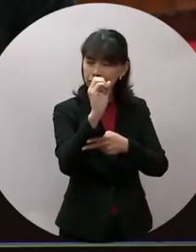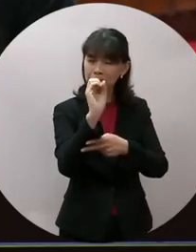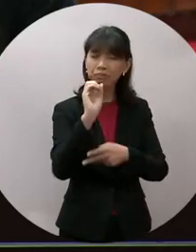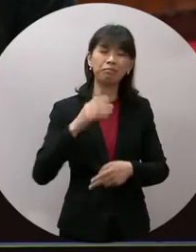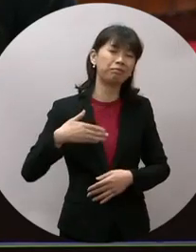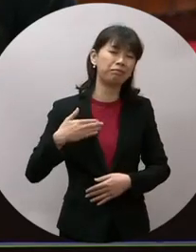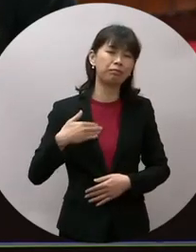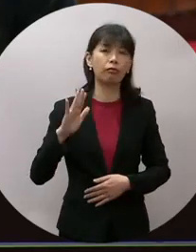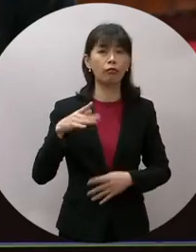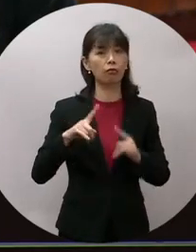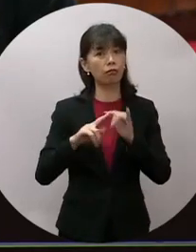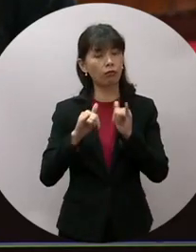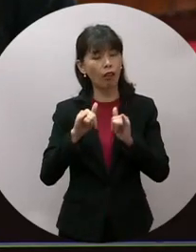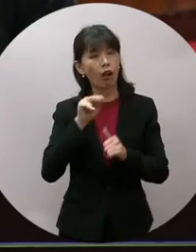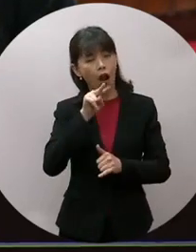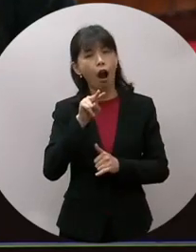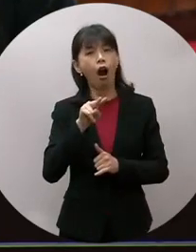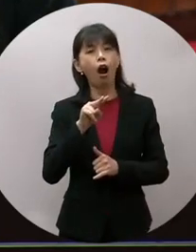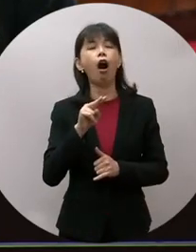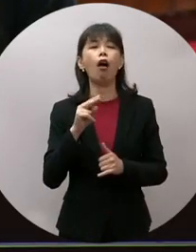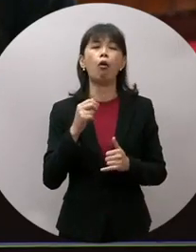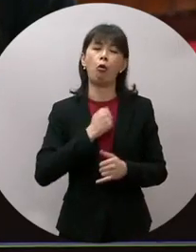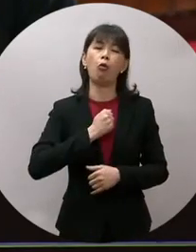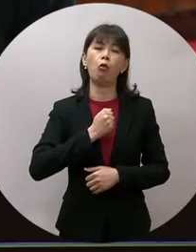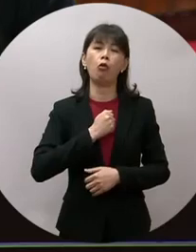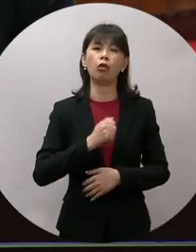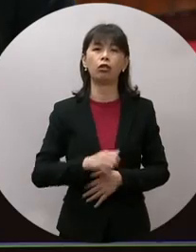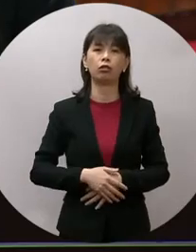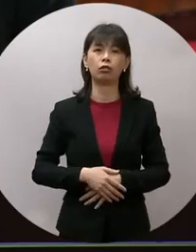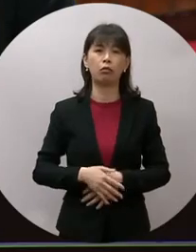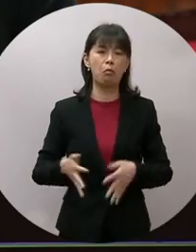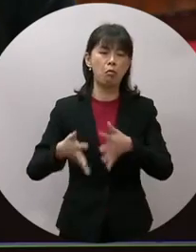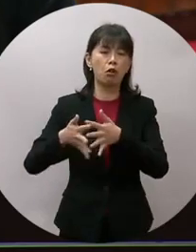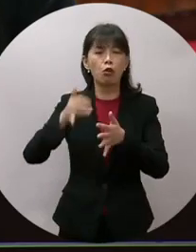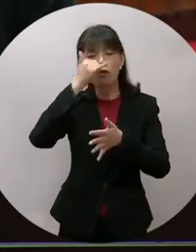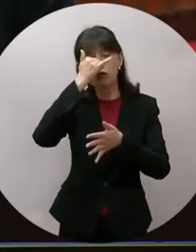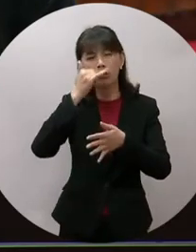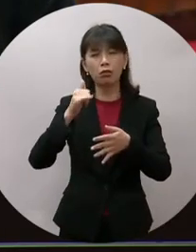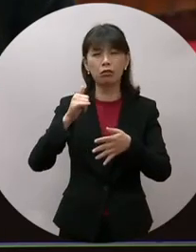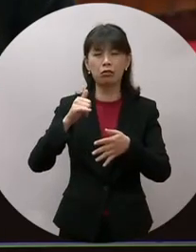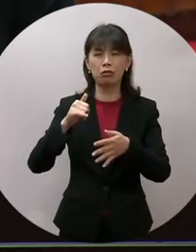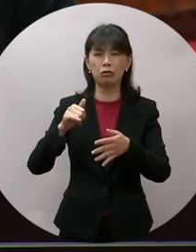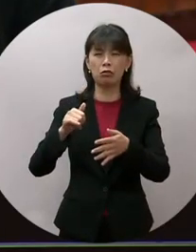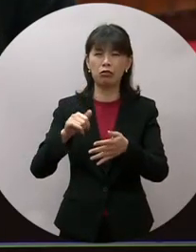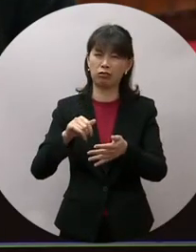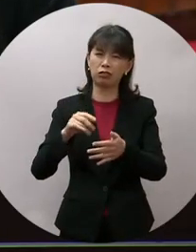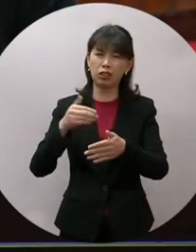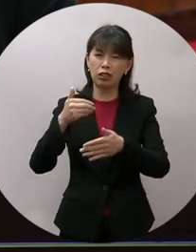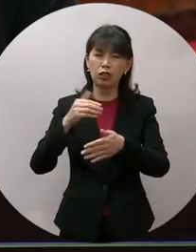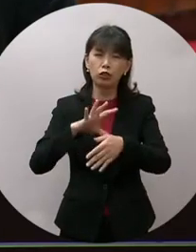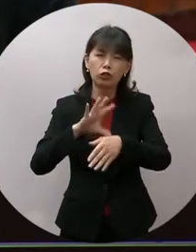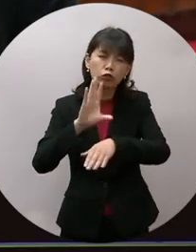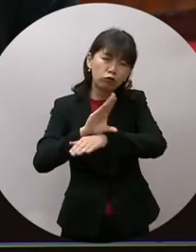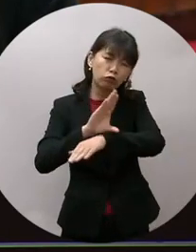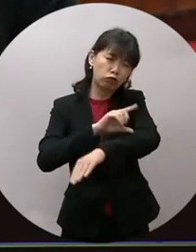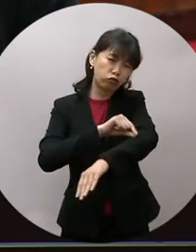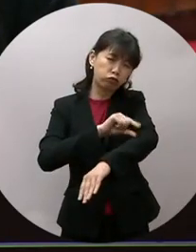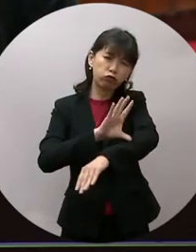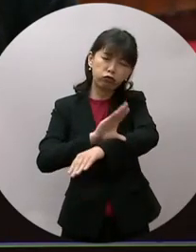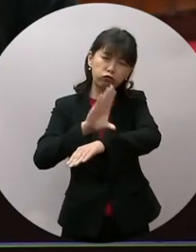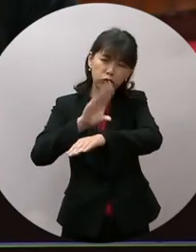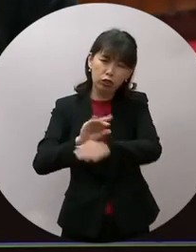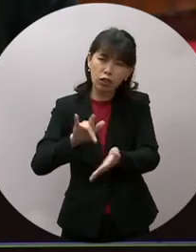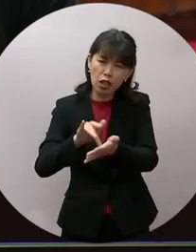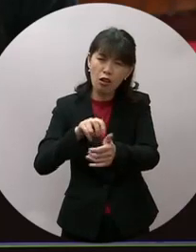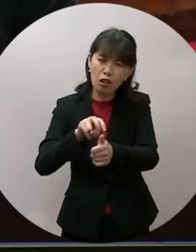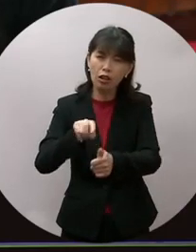民众他有知的权利，他有选择的权利。 所以在这个地方我也想问，到底